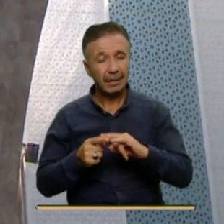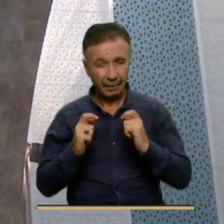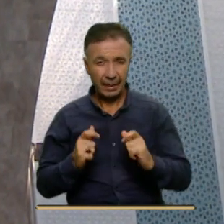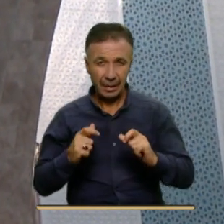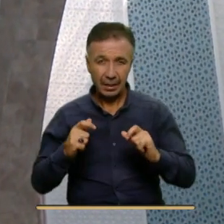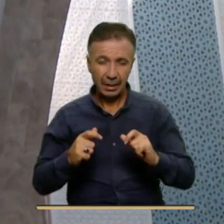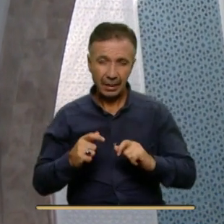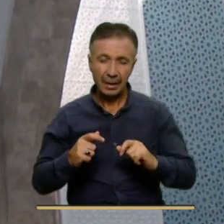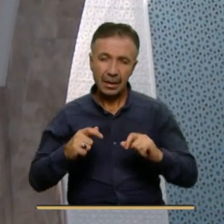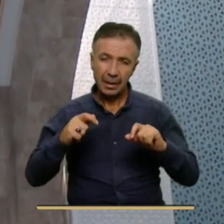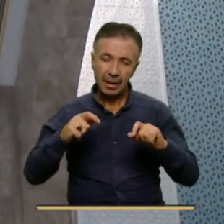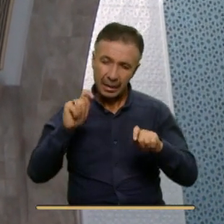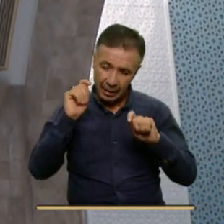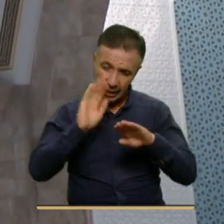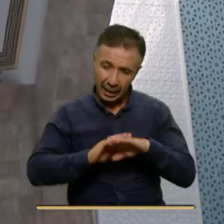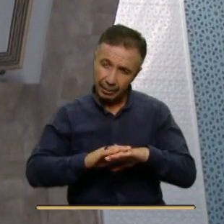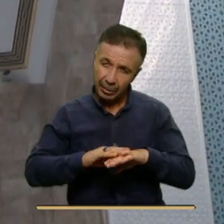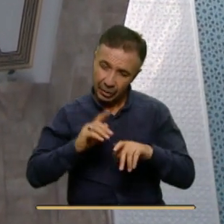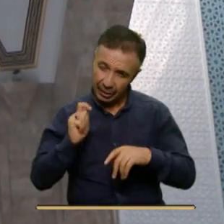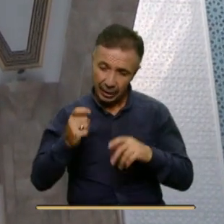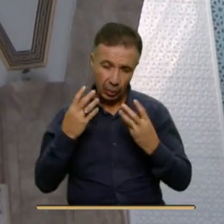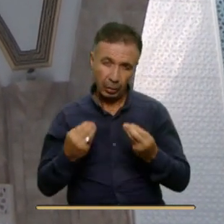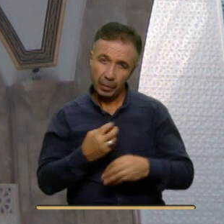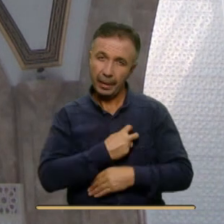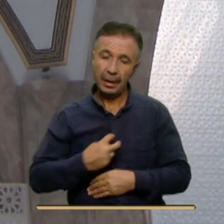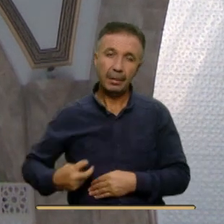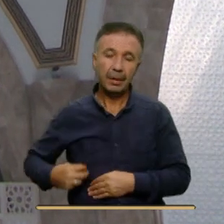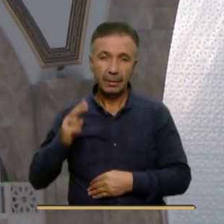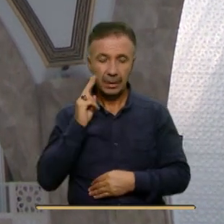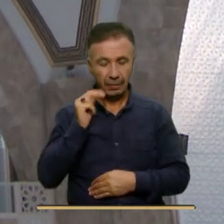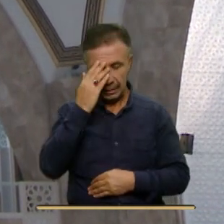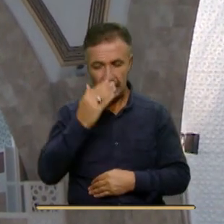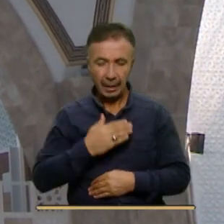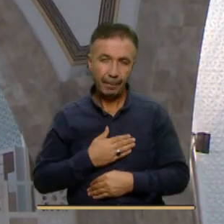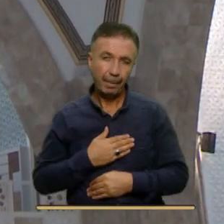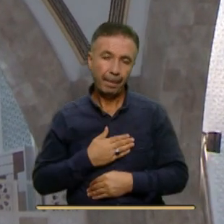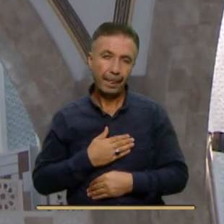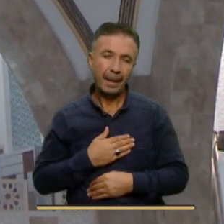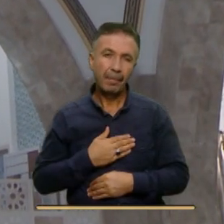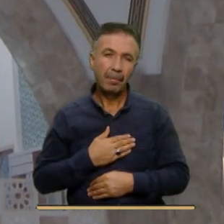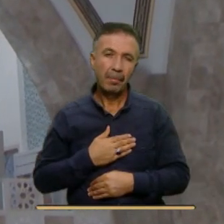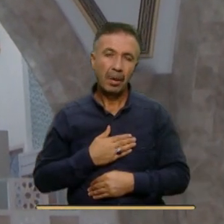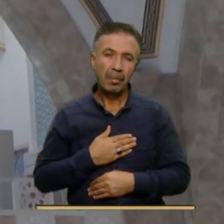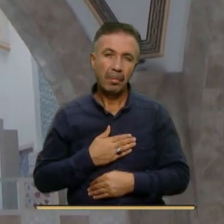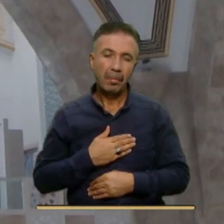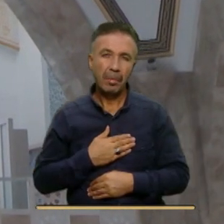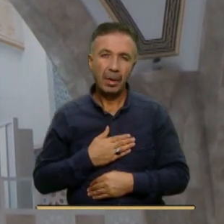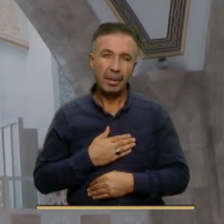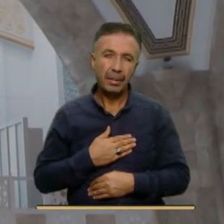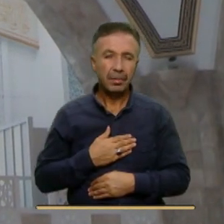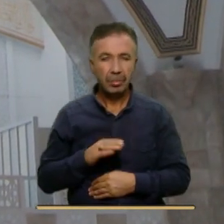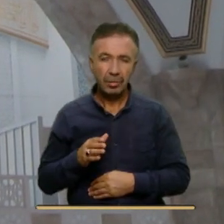Sevgili Peygamberimiz Aleyhisselatü Vesselam böyle tedirgin bir şekilde